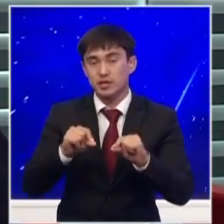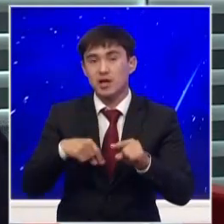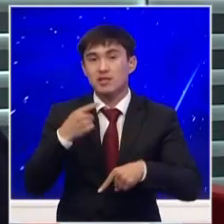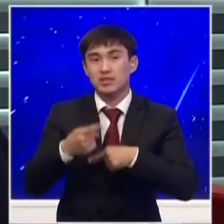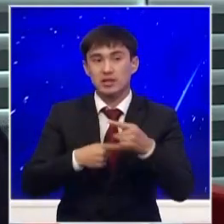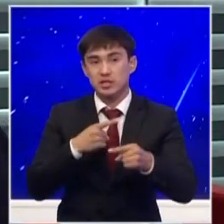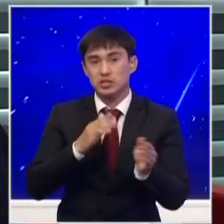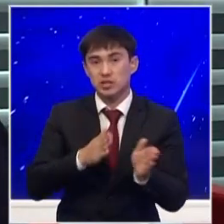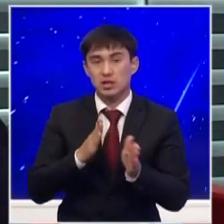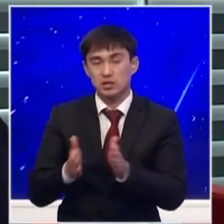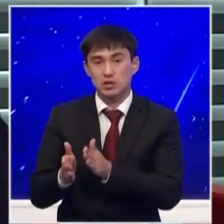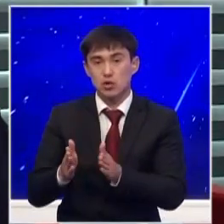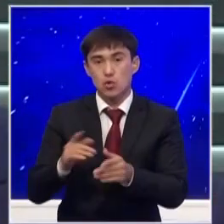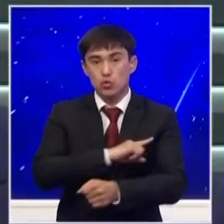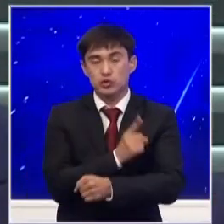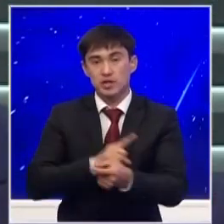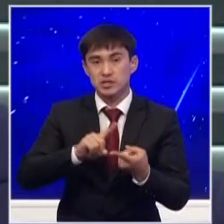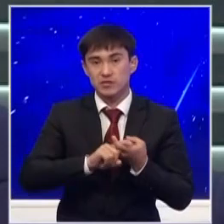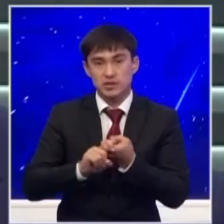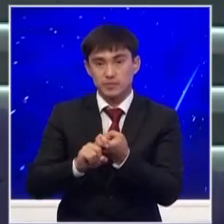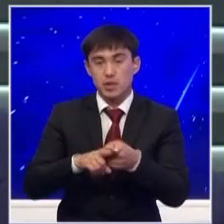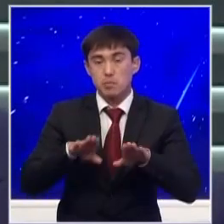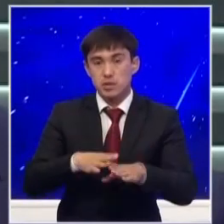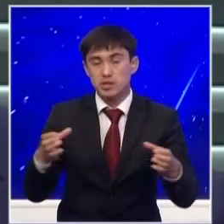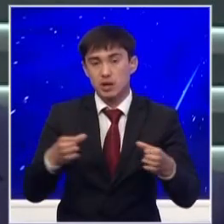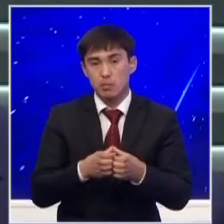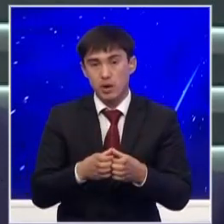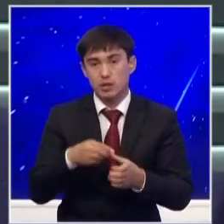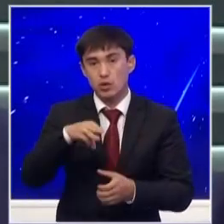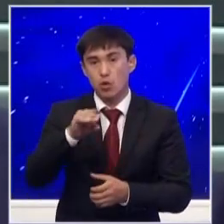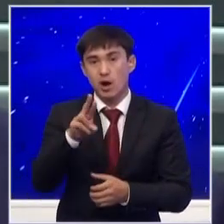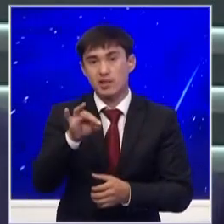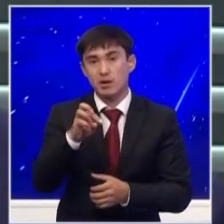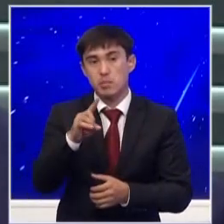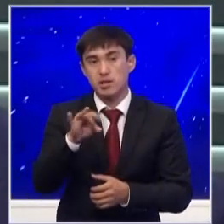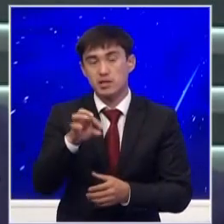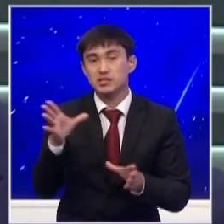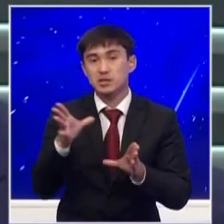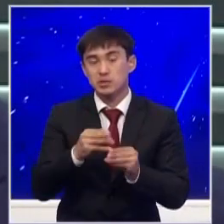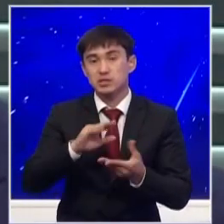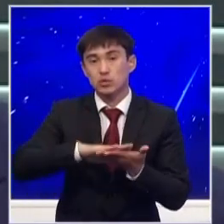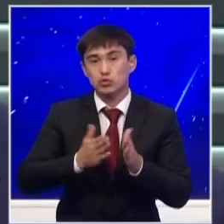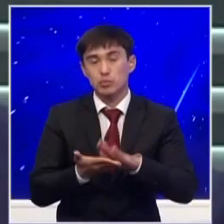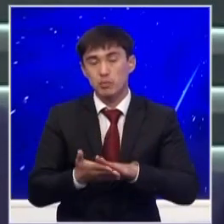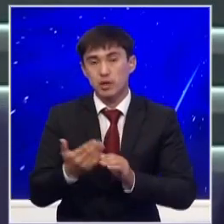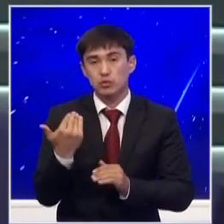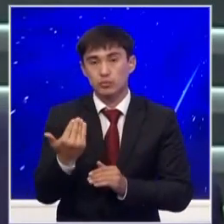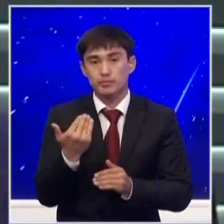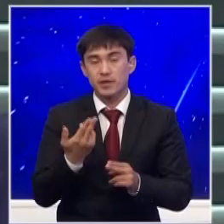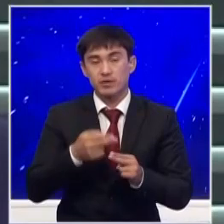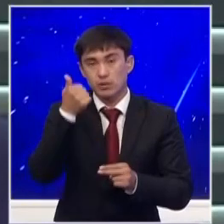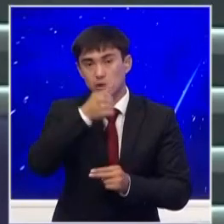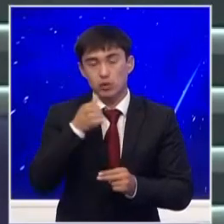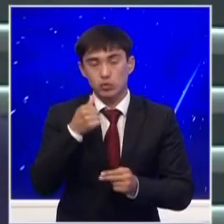дальнейшей наладке и усилении связи. Местная компания ТОО «Кайнар Медиа», с ними заключен меморандум. В этом году